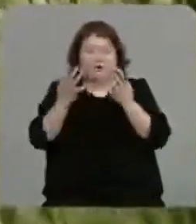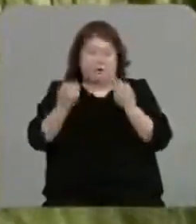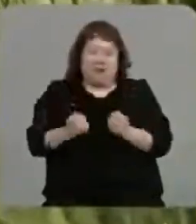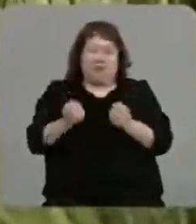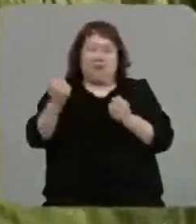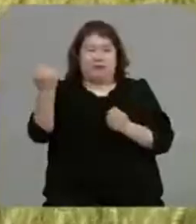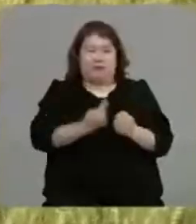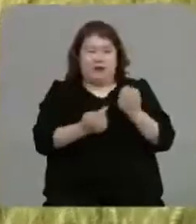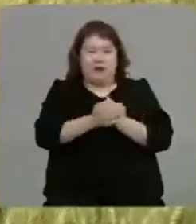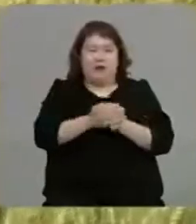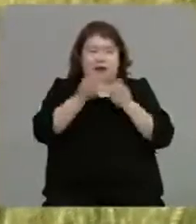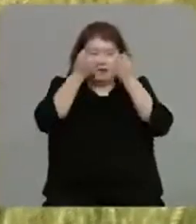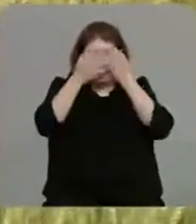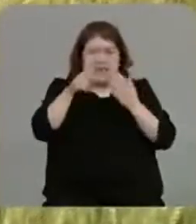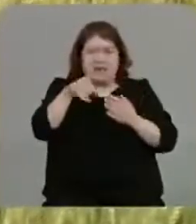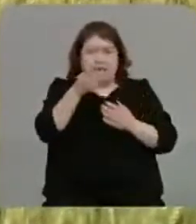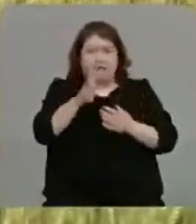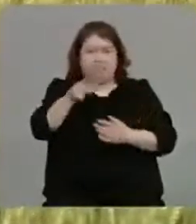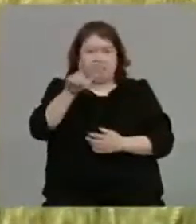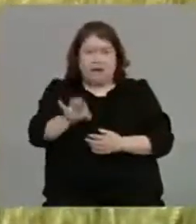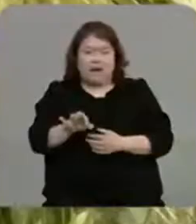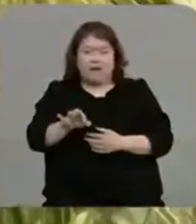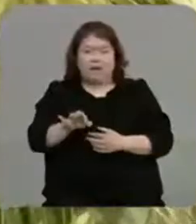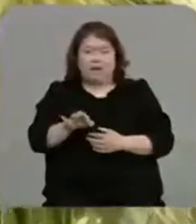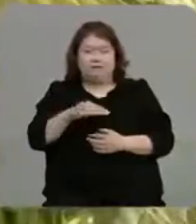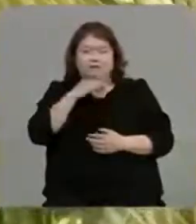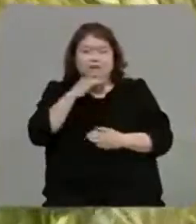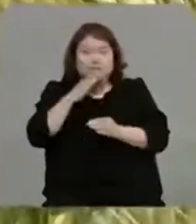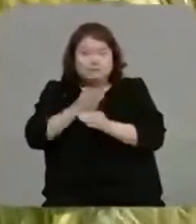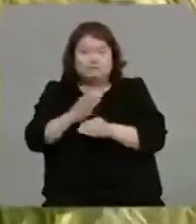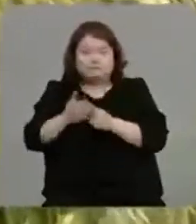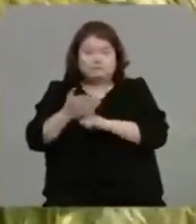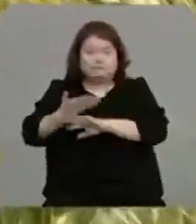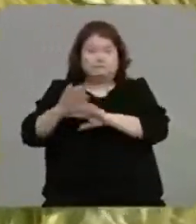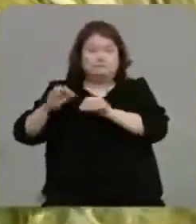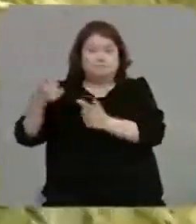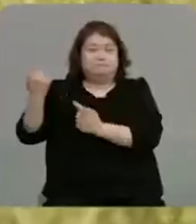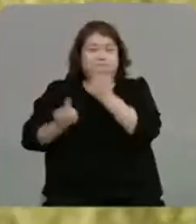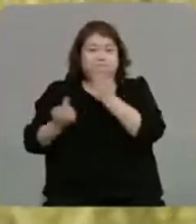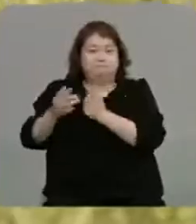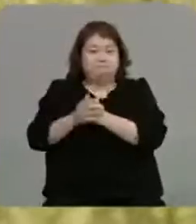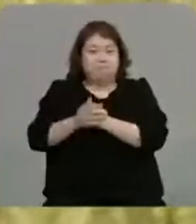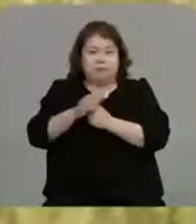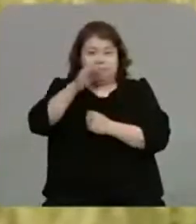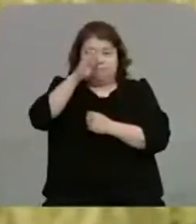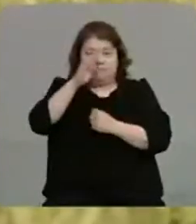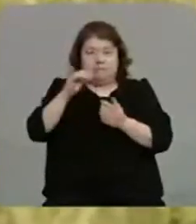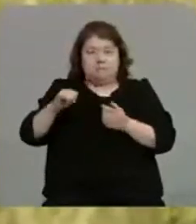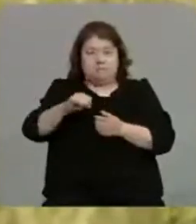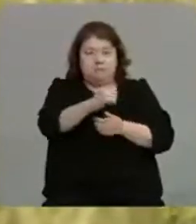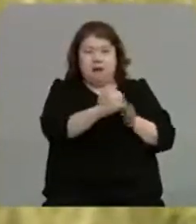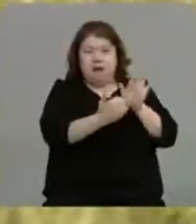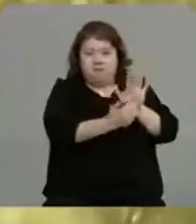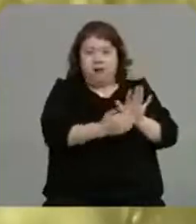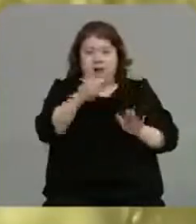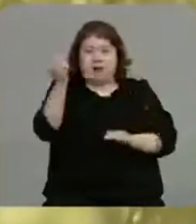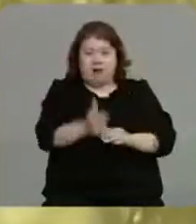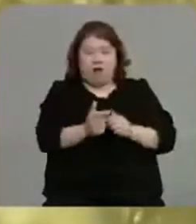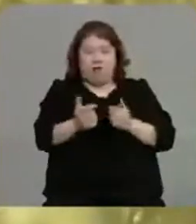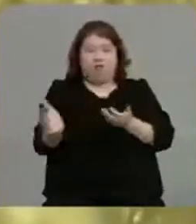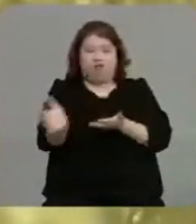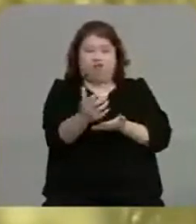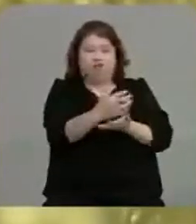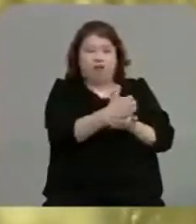품종인 세금강이 수확을 앞두고 있습니다. 외국 품종보다 병충해에 강하고 수확량도 많아